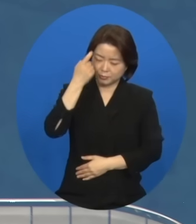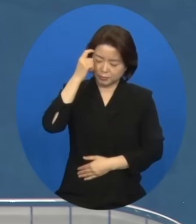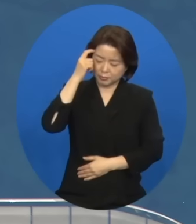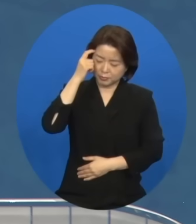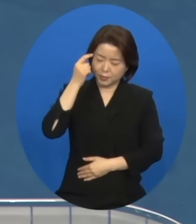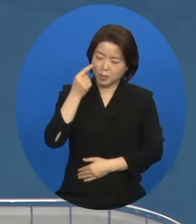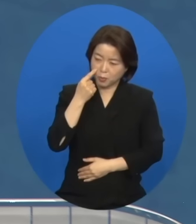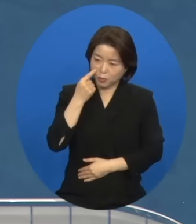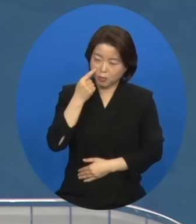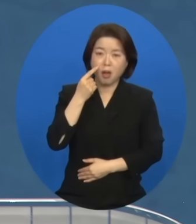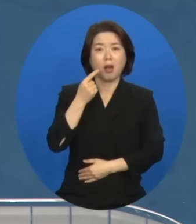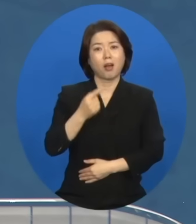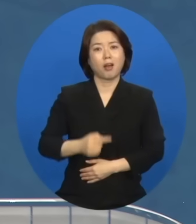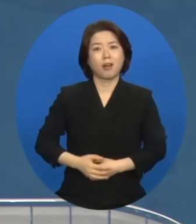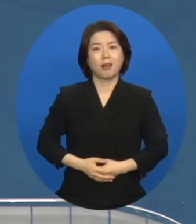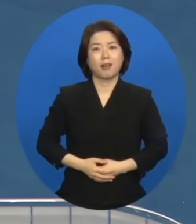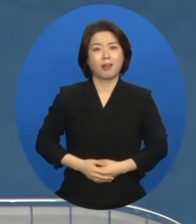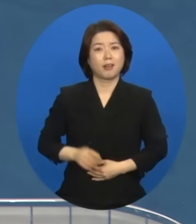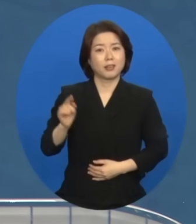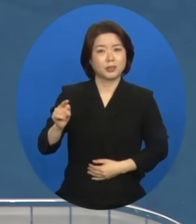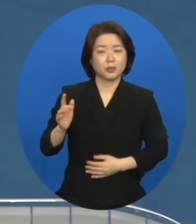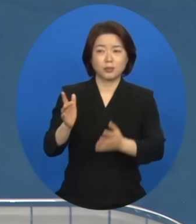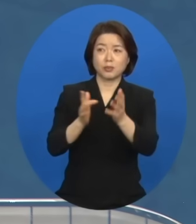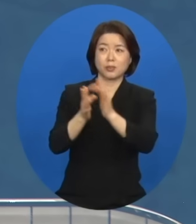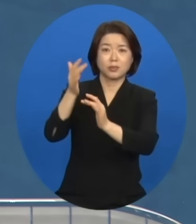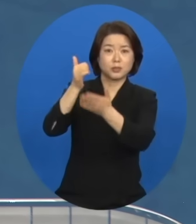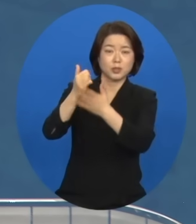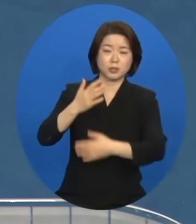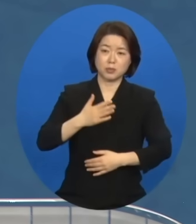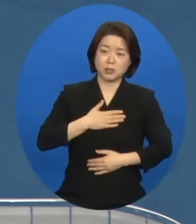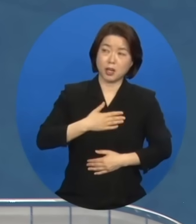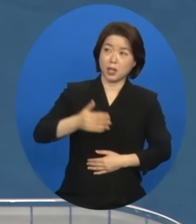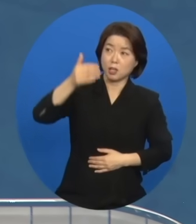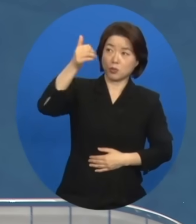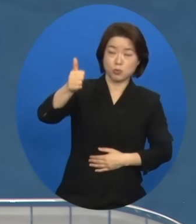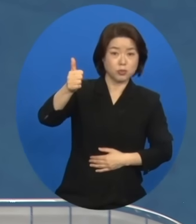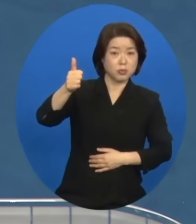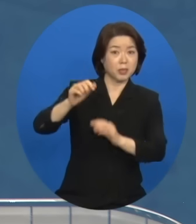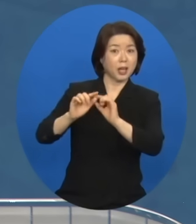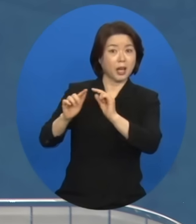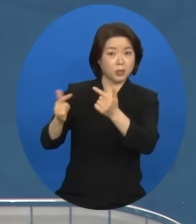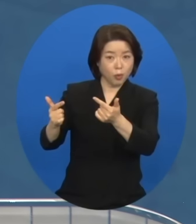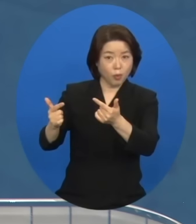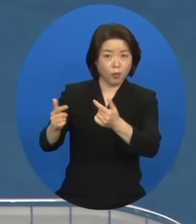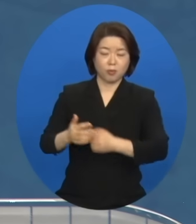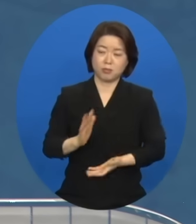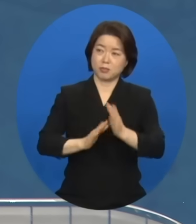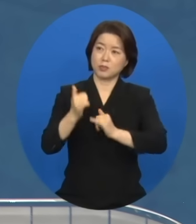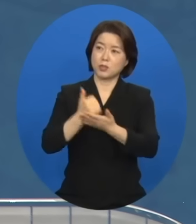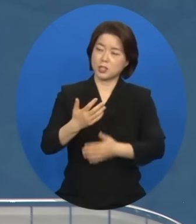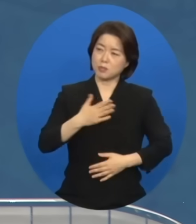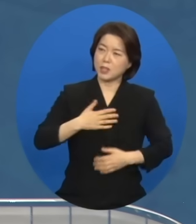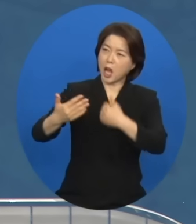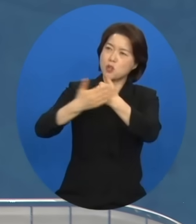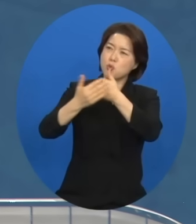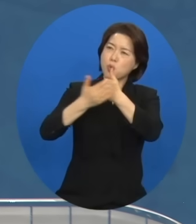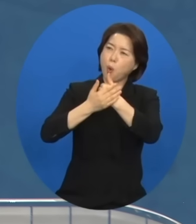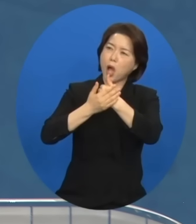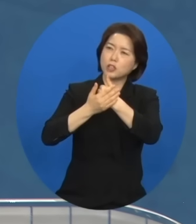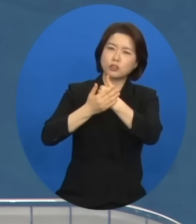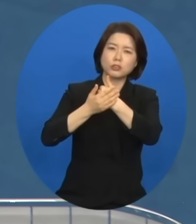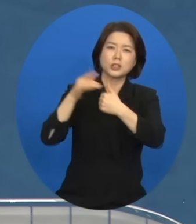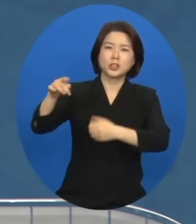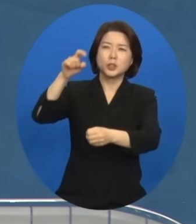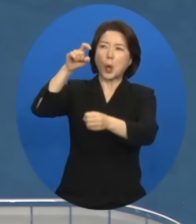보면 그건 예수님께서 저의 주님이시기보다는 예수님을 저 도와주는 분으로